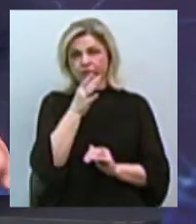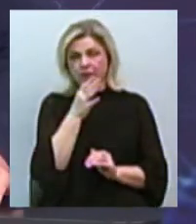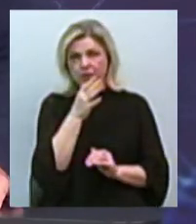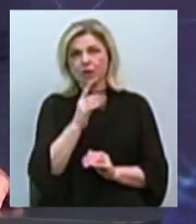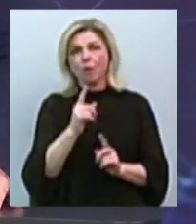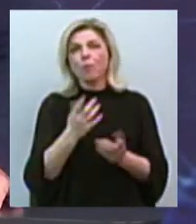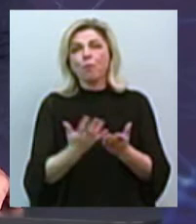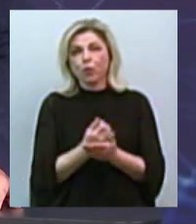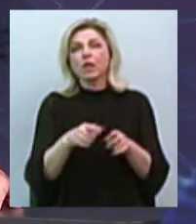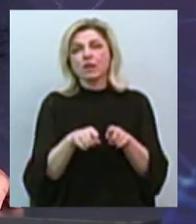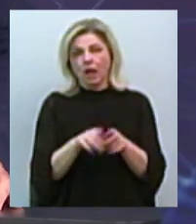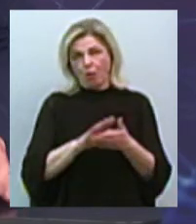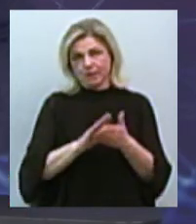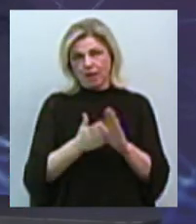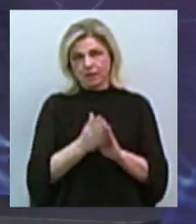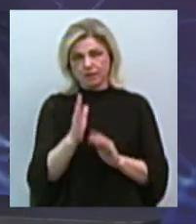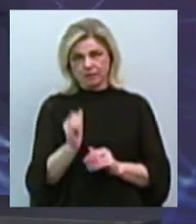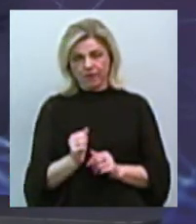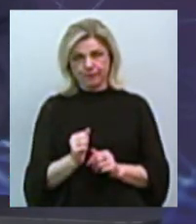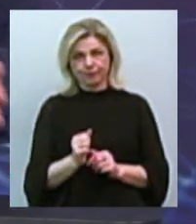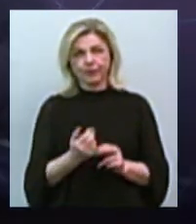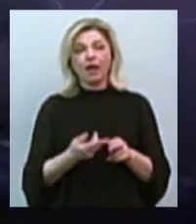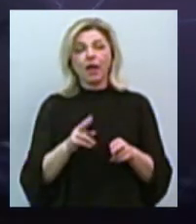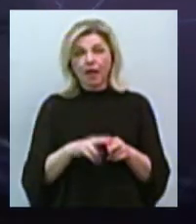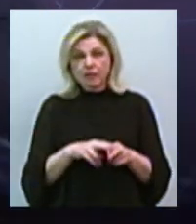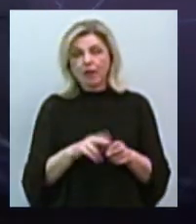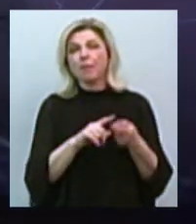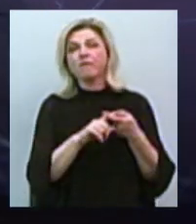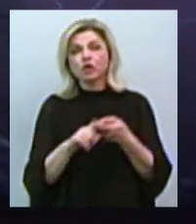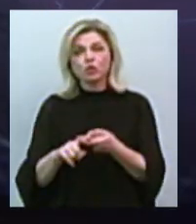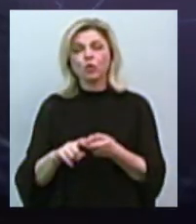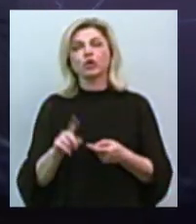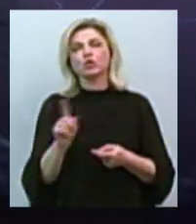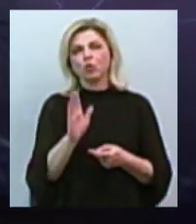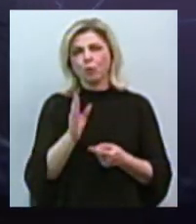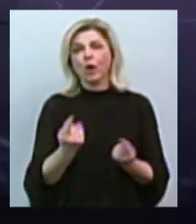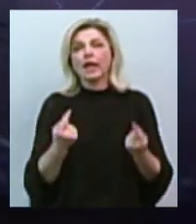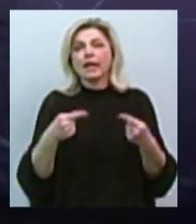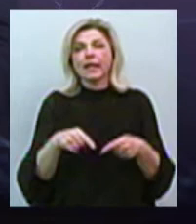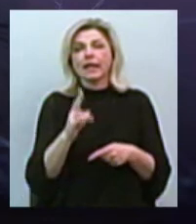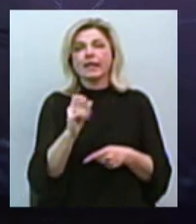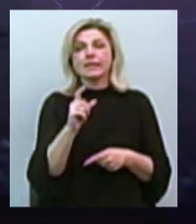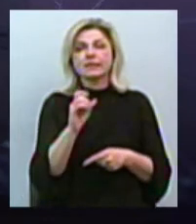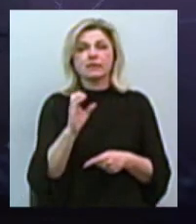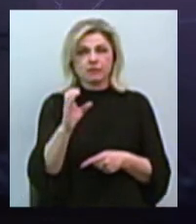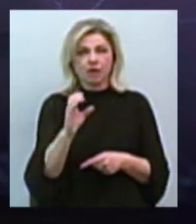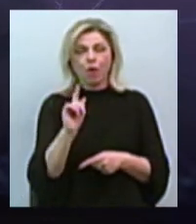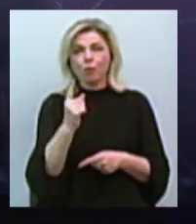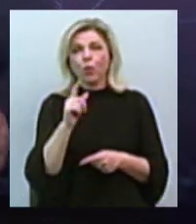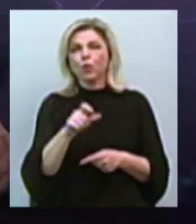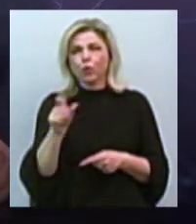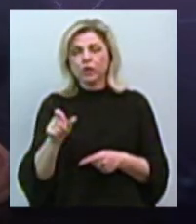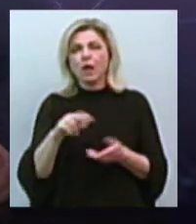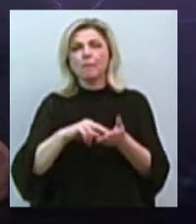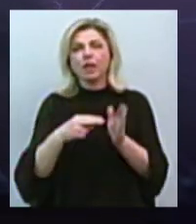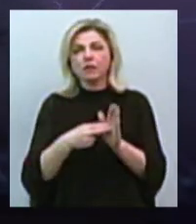сложились такие обстоятельства. И это повлечет за собой вот определенный кризис, потому что люди планировали